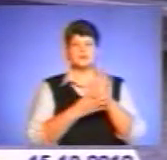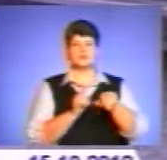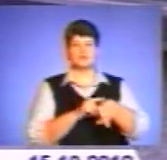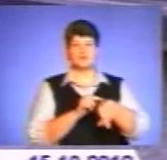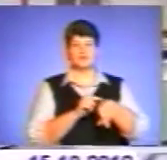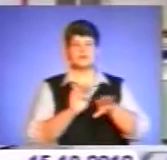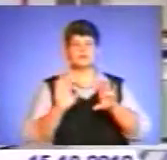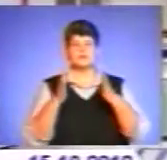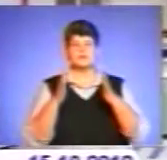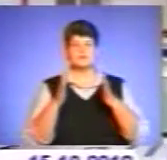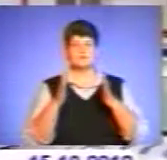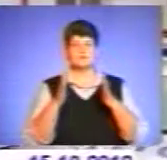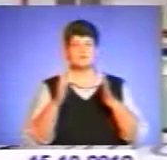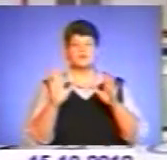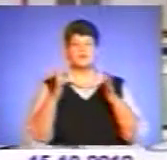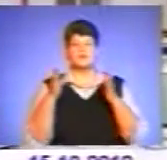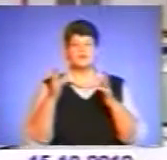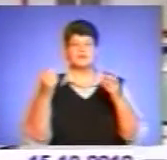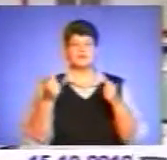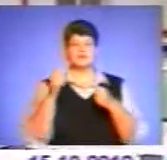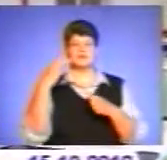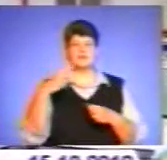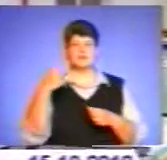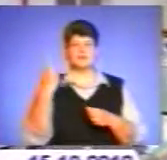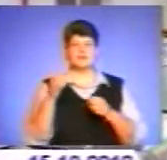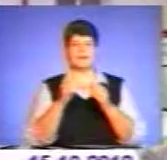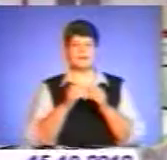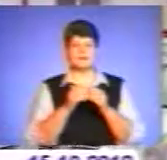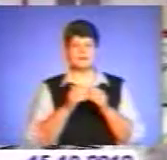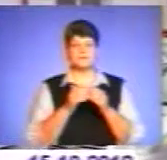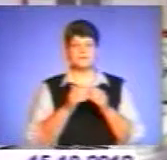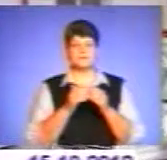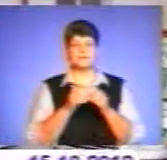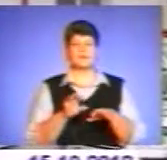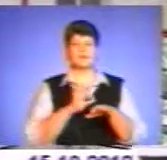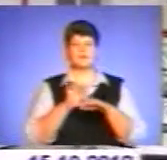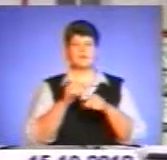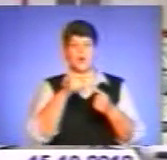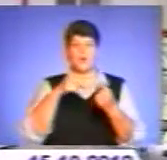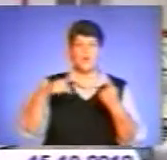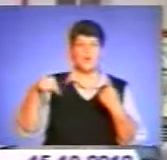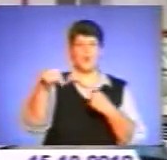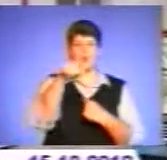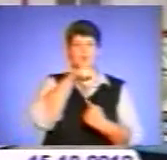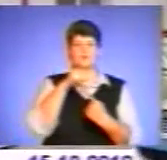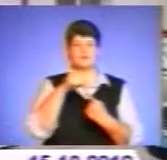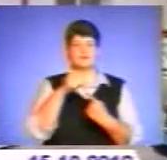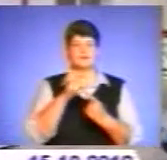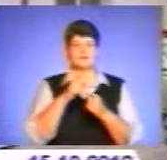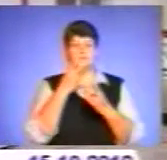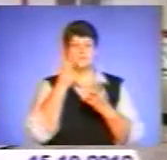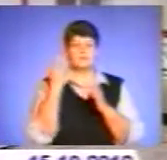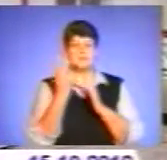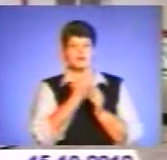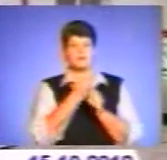дорожньо-транспортна пригода, де водій автомобіля ВАЗ-2110, здійснюючи маневр розвороту, не впевнився, що даний